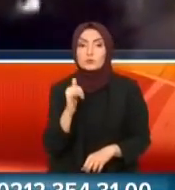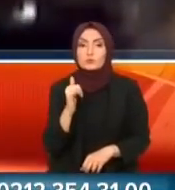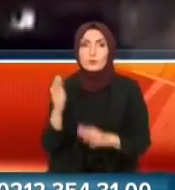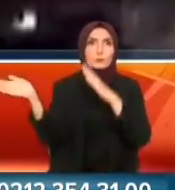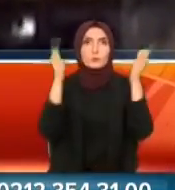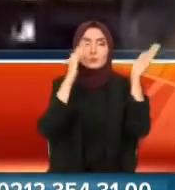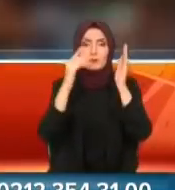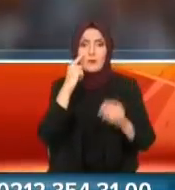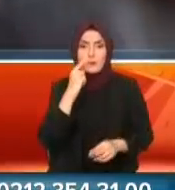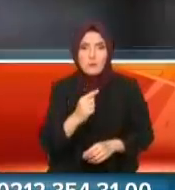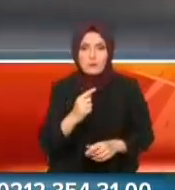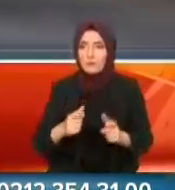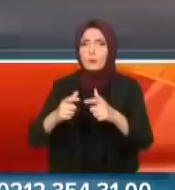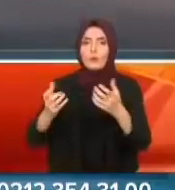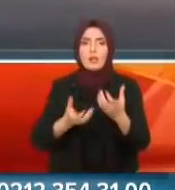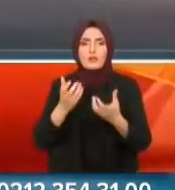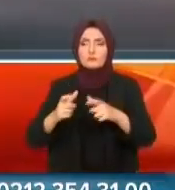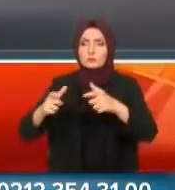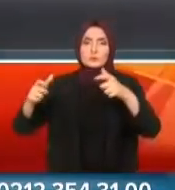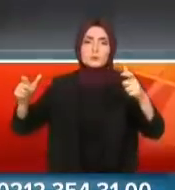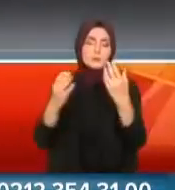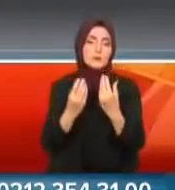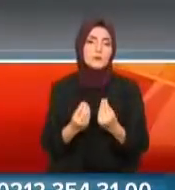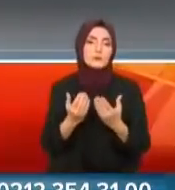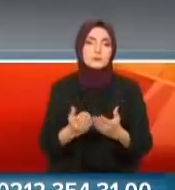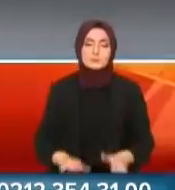etkisiyle giderek büyüdü. Ne kadar büyüdü yangını bu?